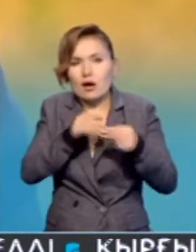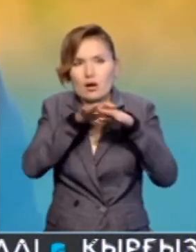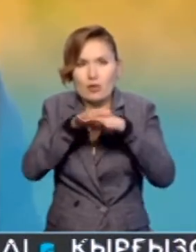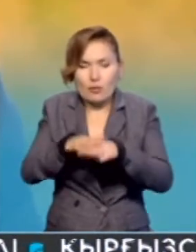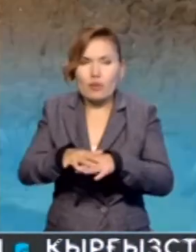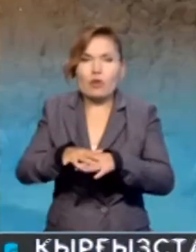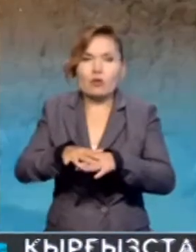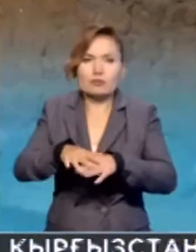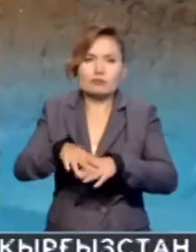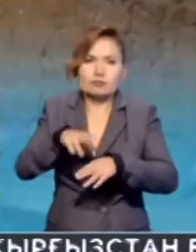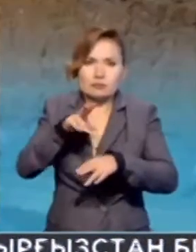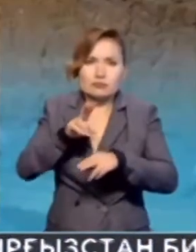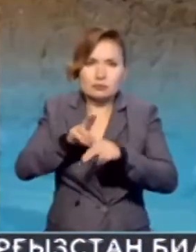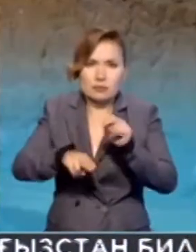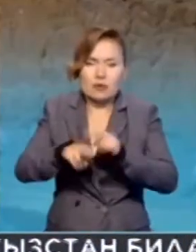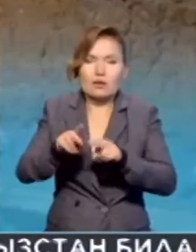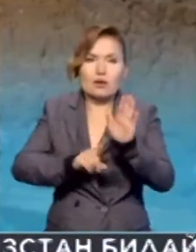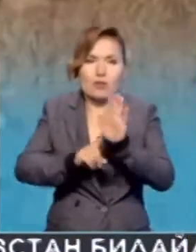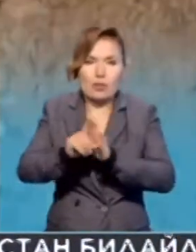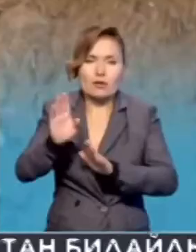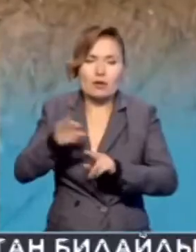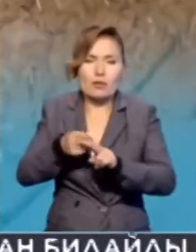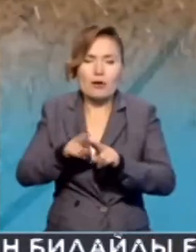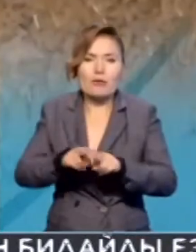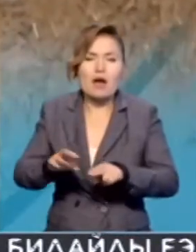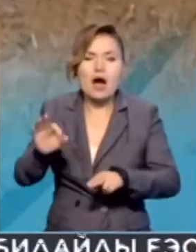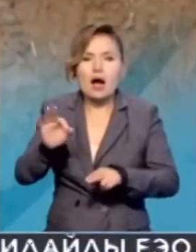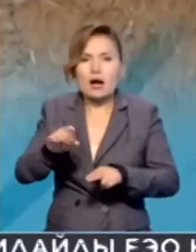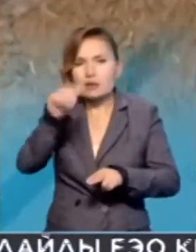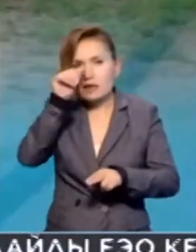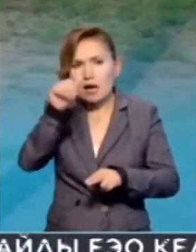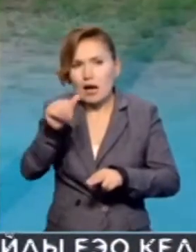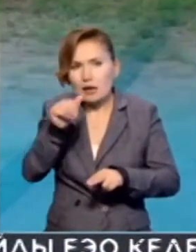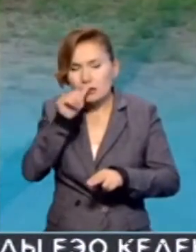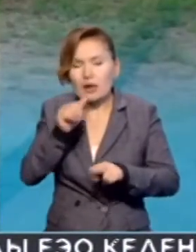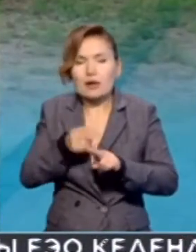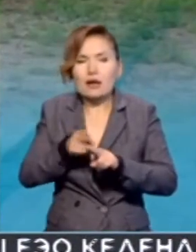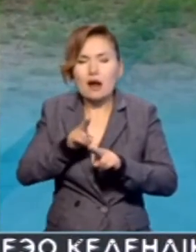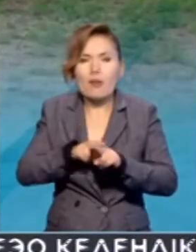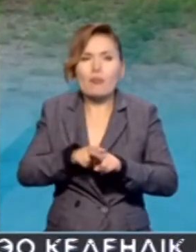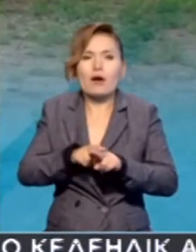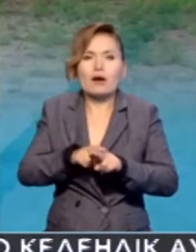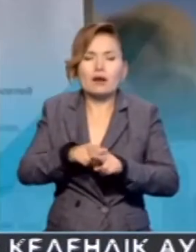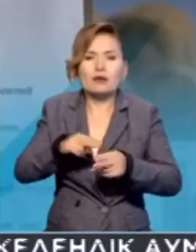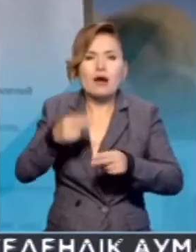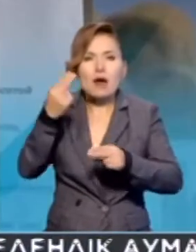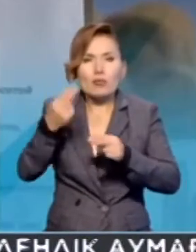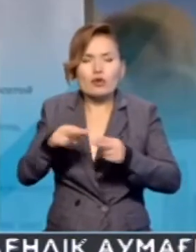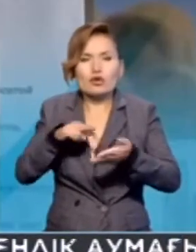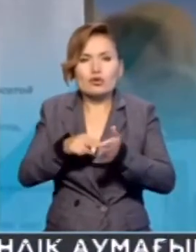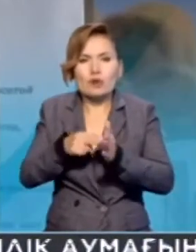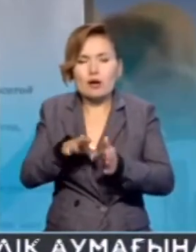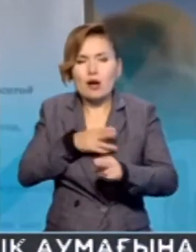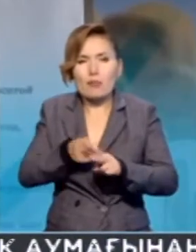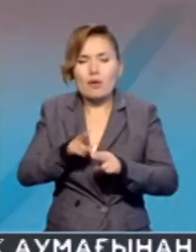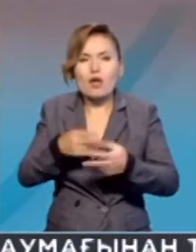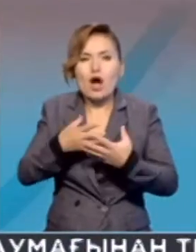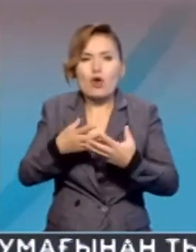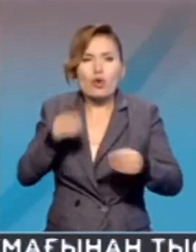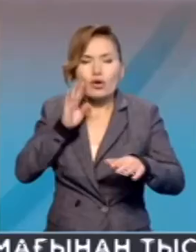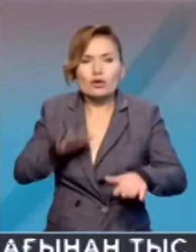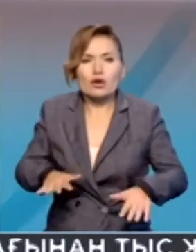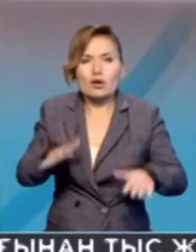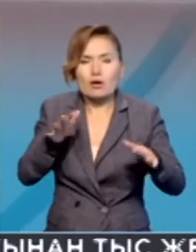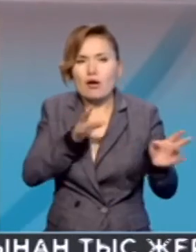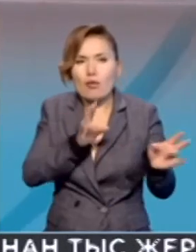бітеді деп есептеймін. Үйлердің құрылысы қазанда, ал мектеп ғимараты қаңтарда аяқталады деп жоспарланған. Көктемгі тасқында 50-ге тарта ірілі ұсақты